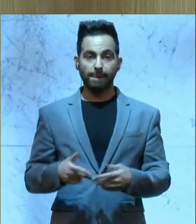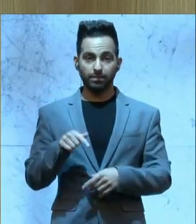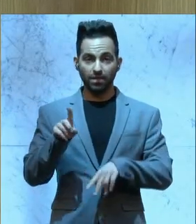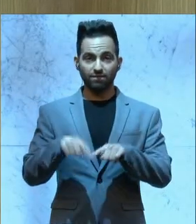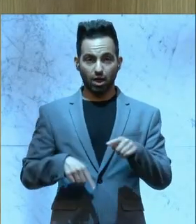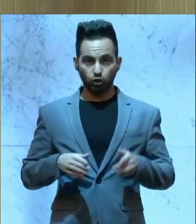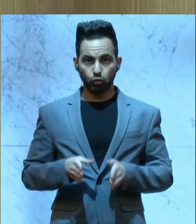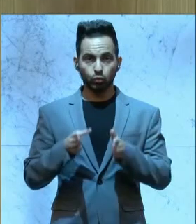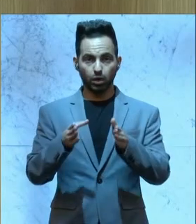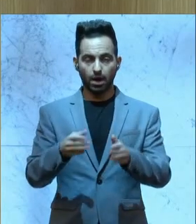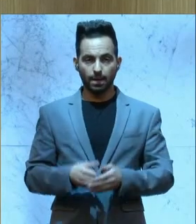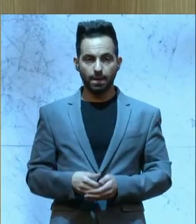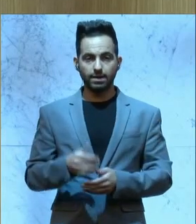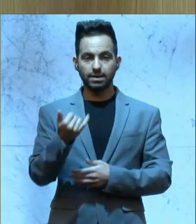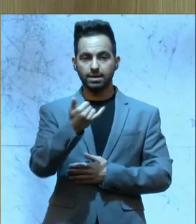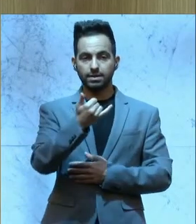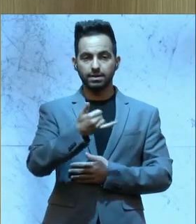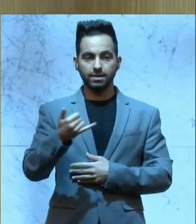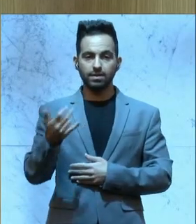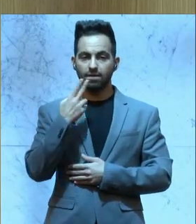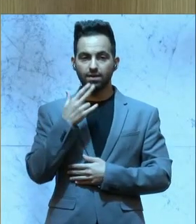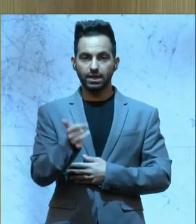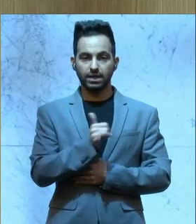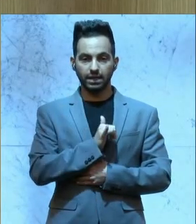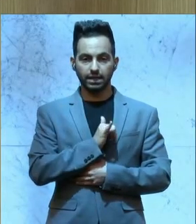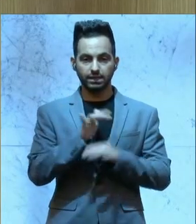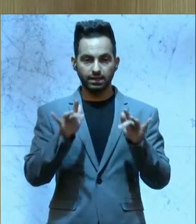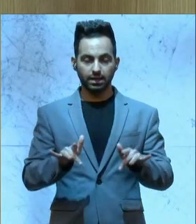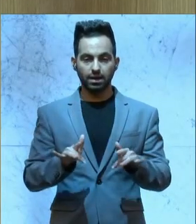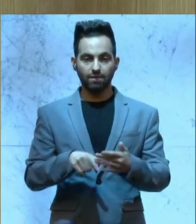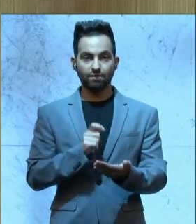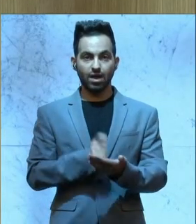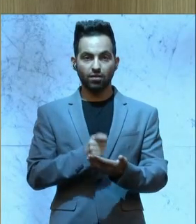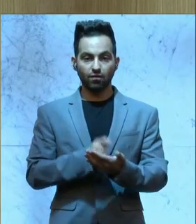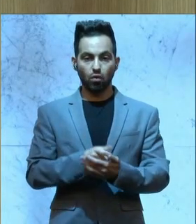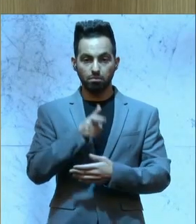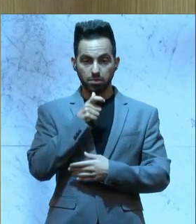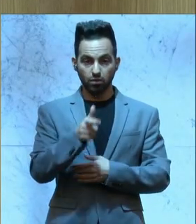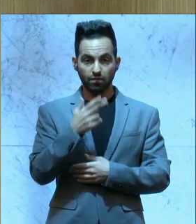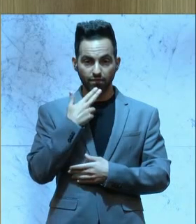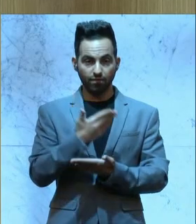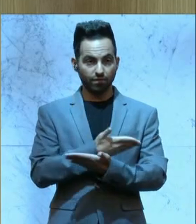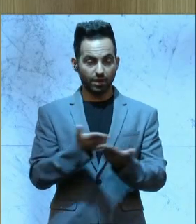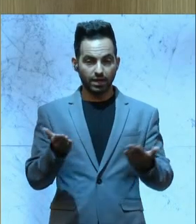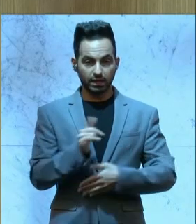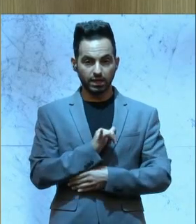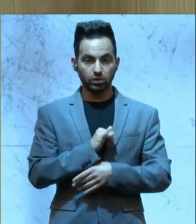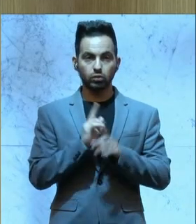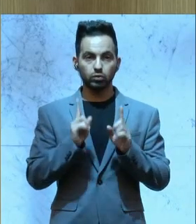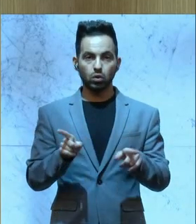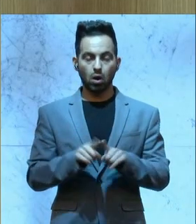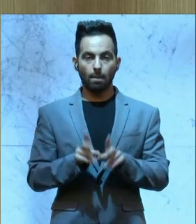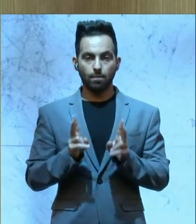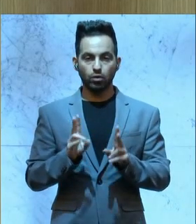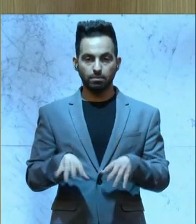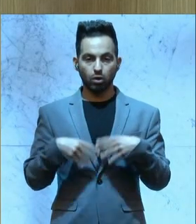falsche Zugang. Ich glaube, jeder, der Interesse hat an diesem wertvollen Beruf, der soll auch die Möglichkeit haben, in